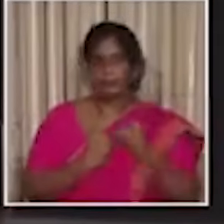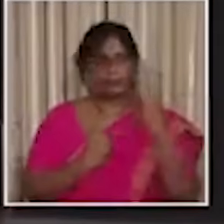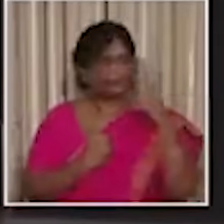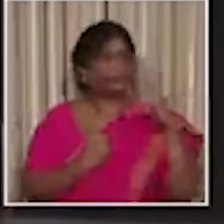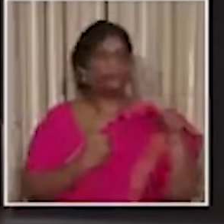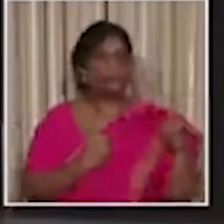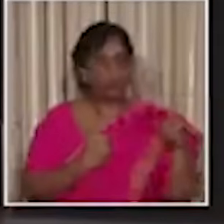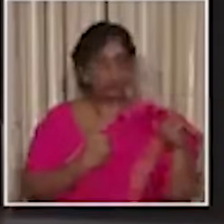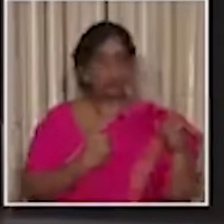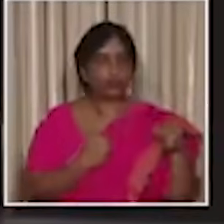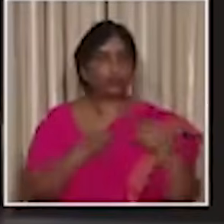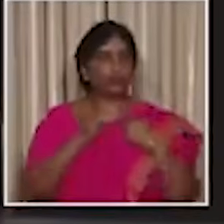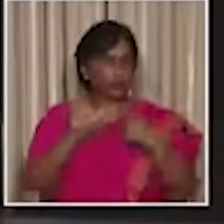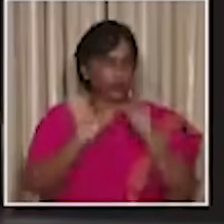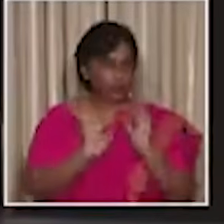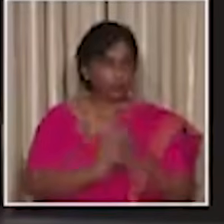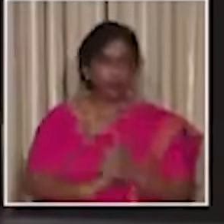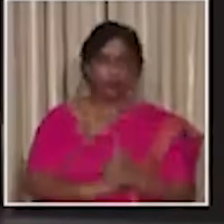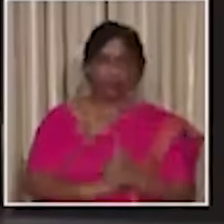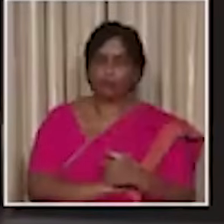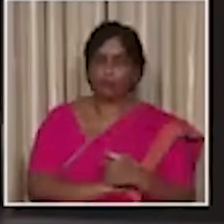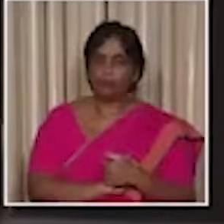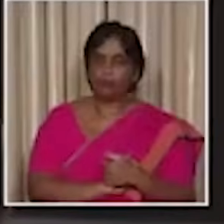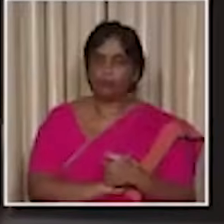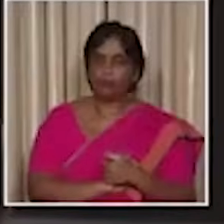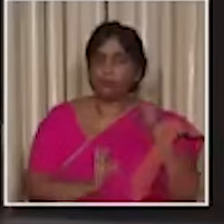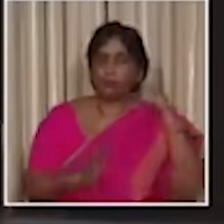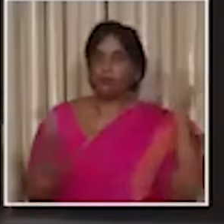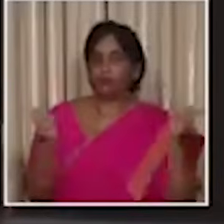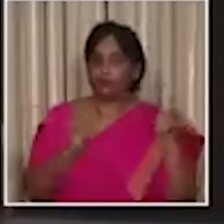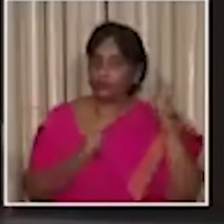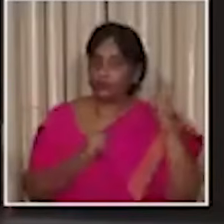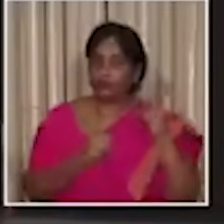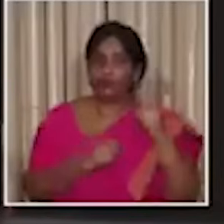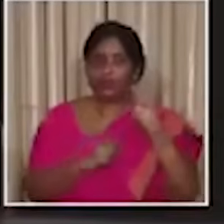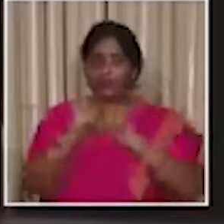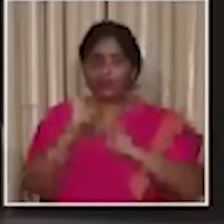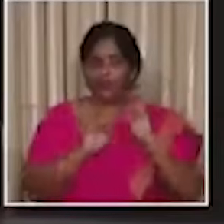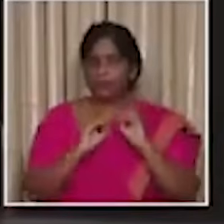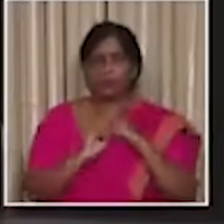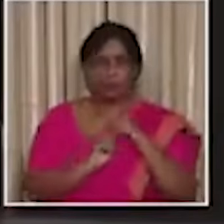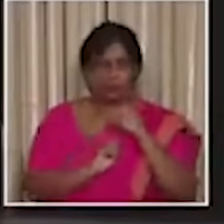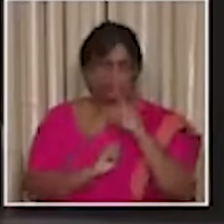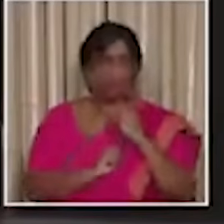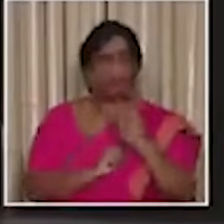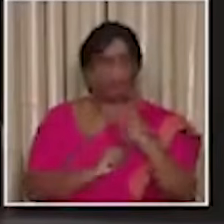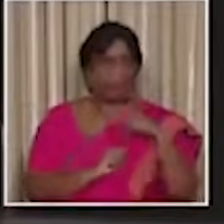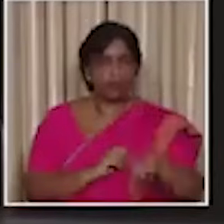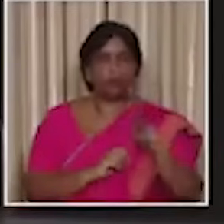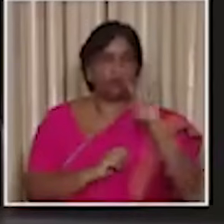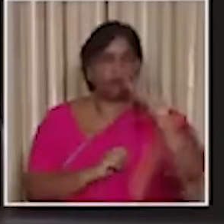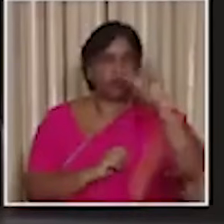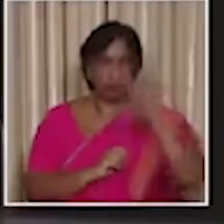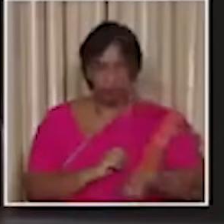ඒක තමයි ඒකට තියෙන උත්තරේ. ඊළඟට ඔය ලෝක වෙළඳ පොලේ 130 ගැන එක මම කිව්වා. අපි දැන් 27000ට